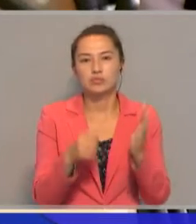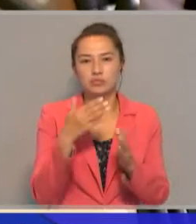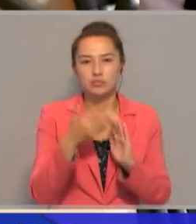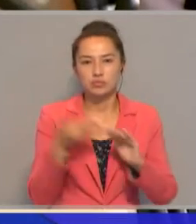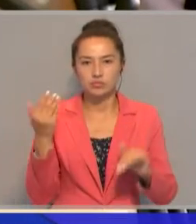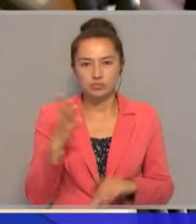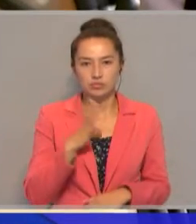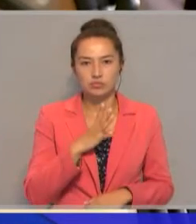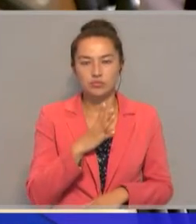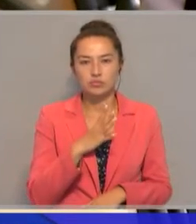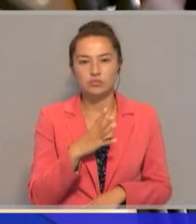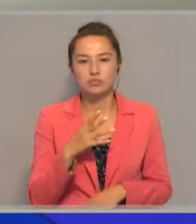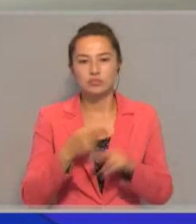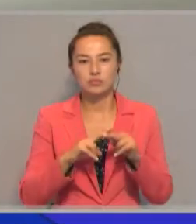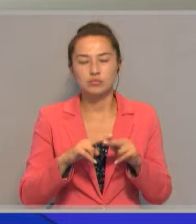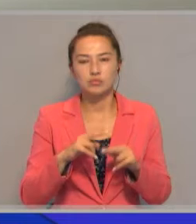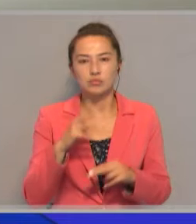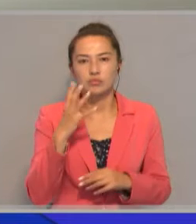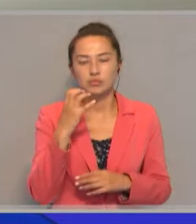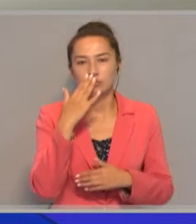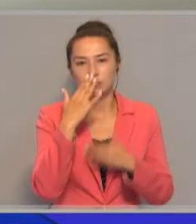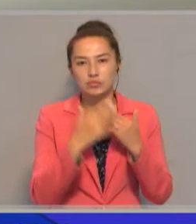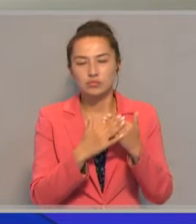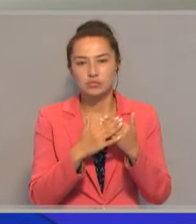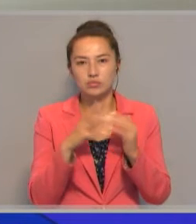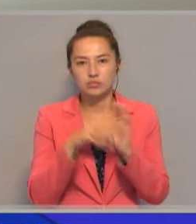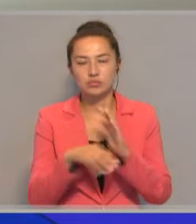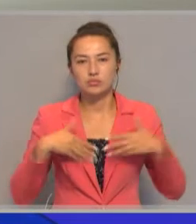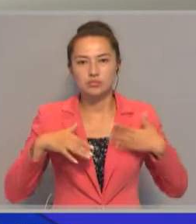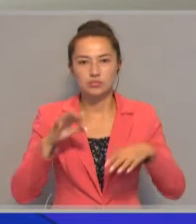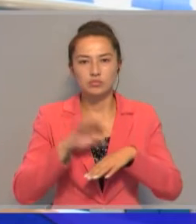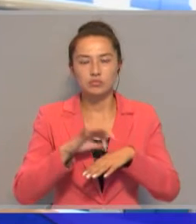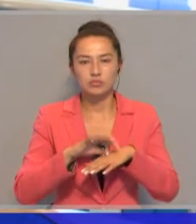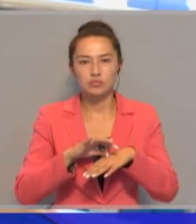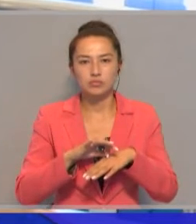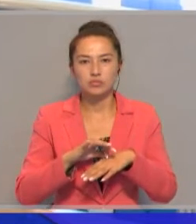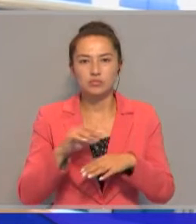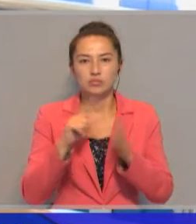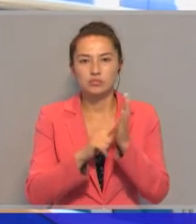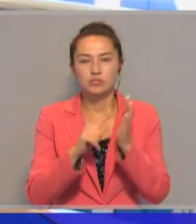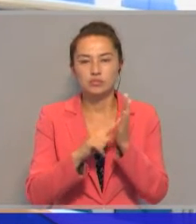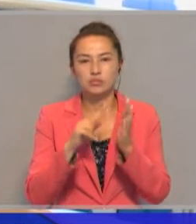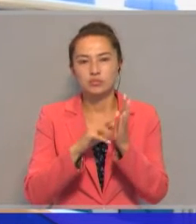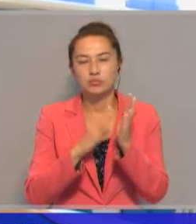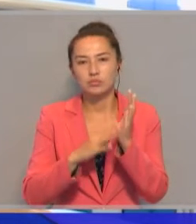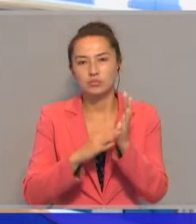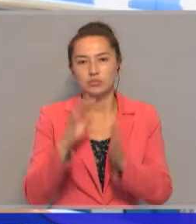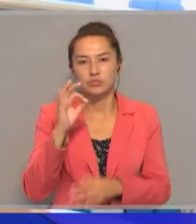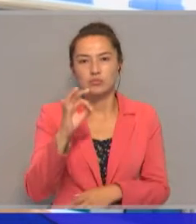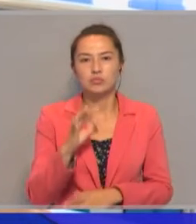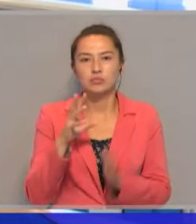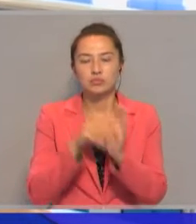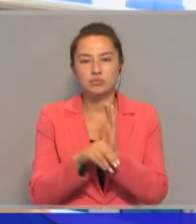шақырту қоңыраулары түсіпті. Соның ішінде 400-і пневмониямен ауырған науқастар. Пациенттердің 70-90% өз бетінше